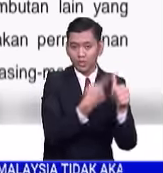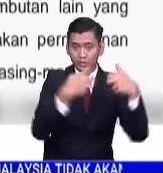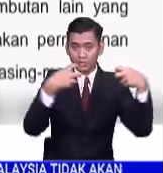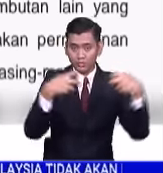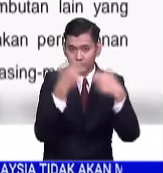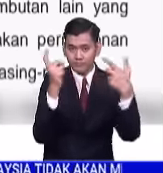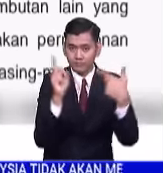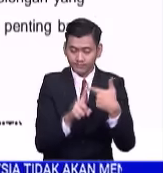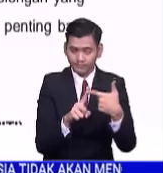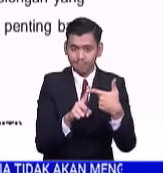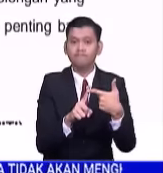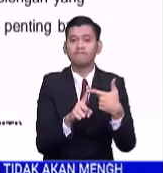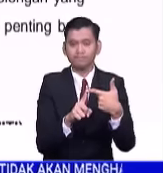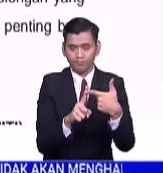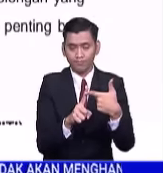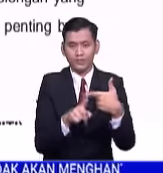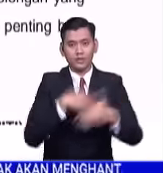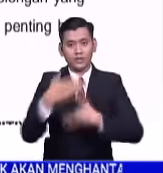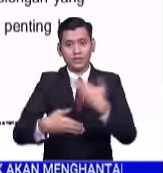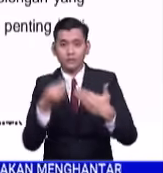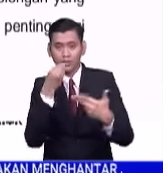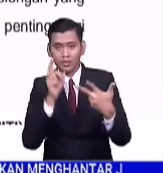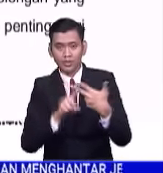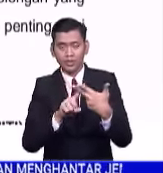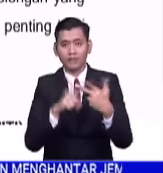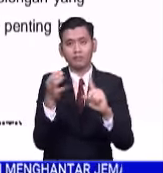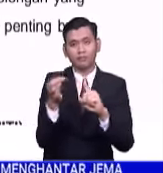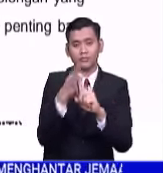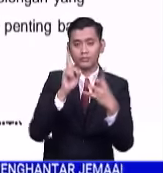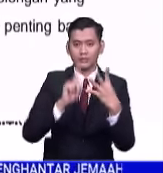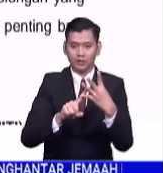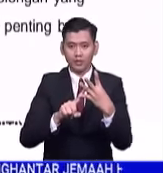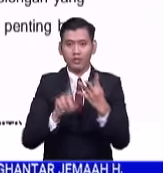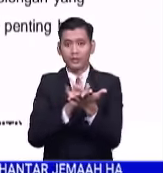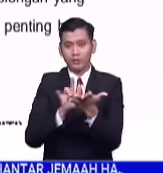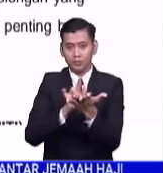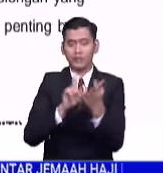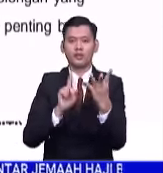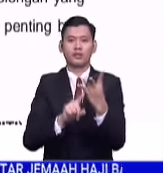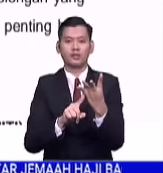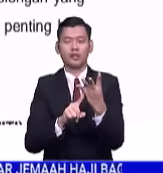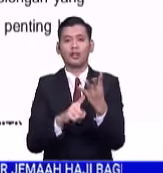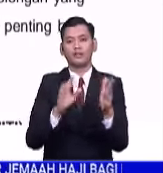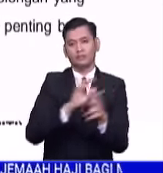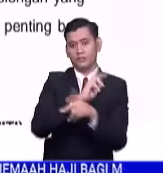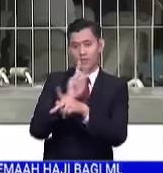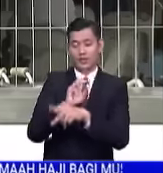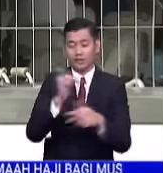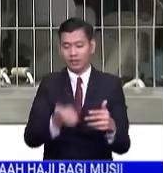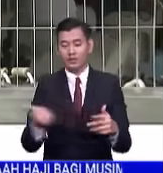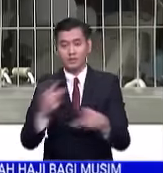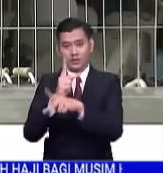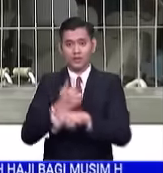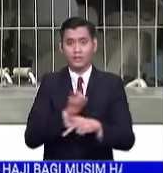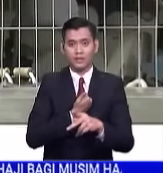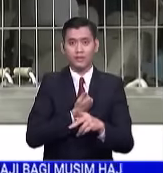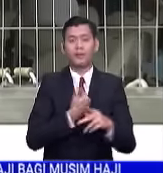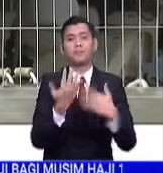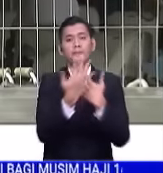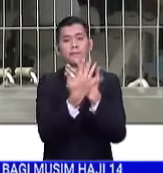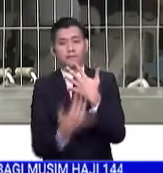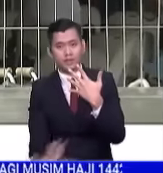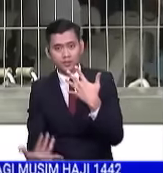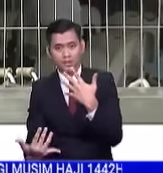dan elektronik, pemprosesan makanan, besi dan keluli, alat perubatan, alat pelindung diri, minyak dan gas serta produk